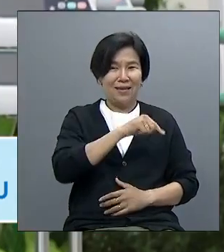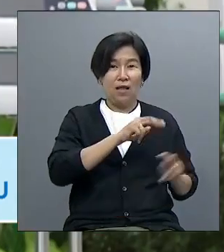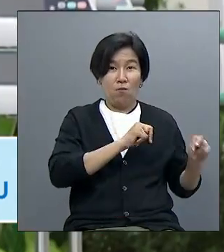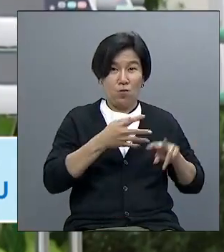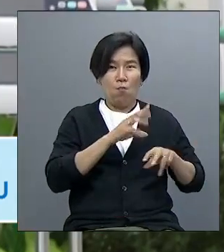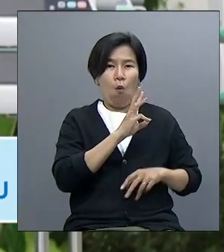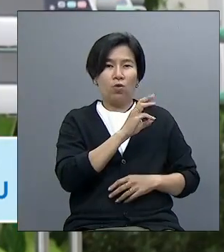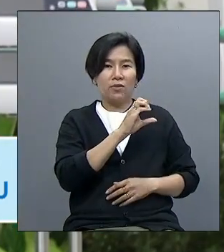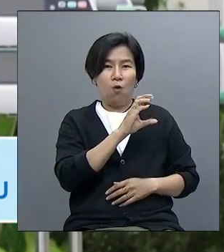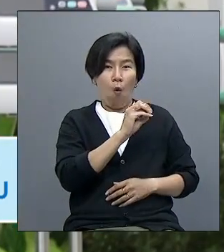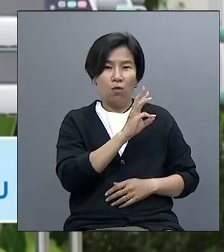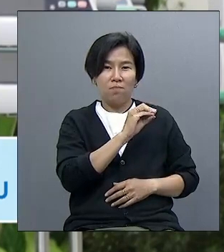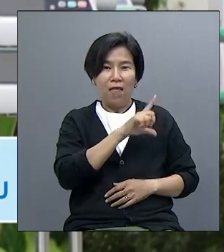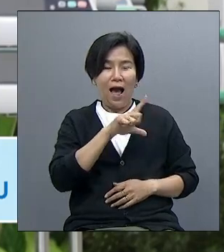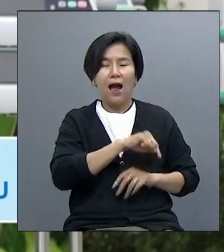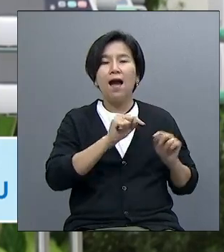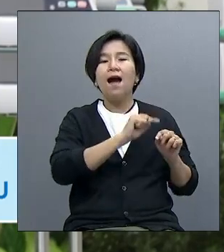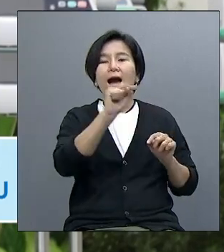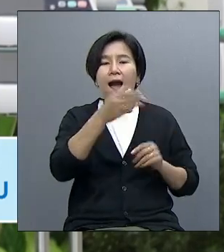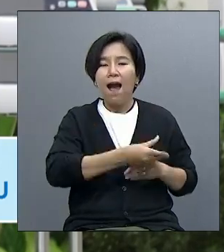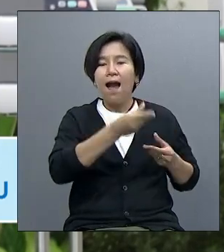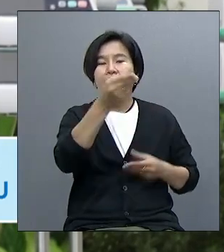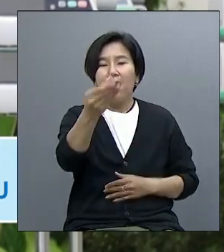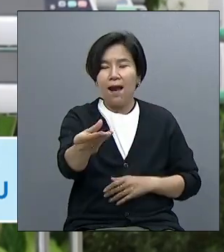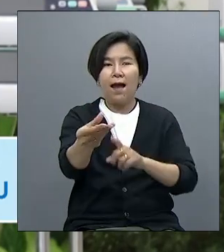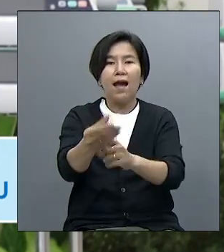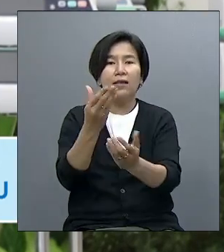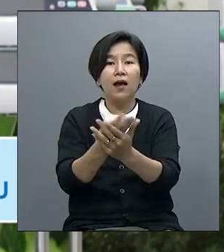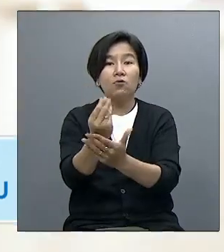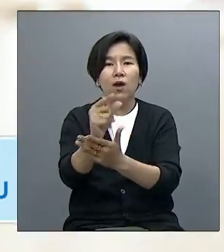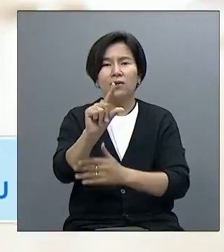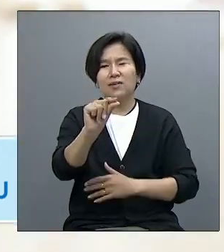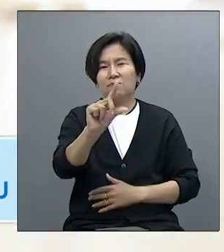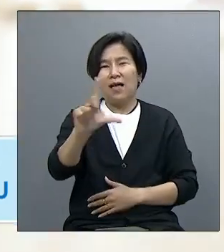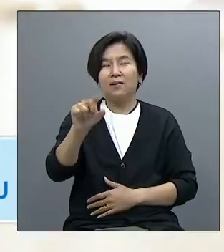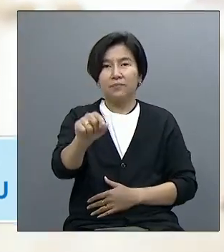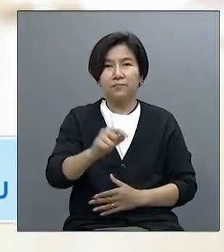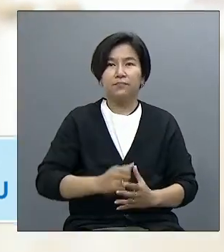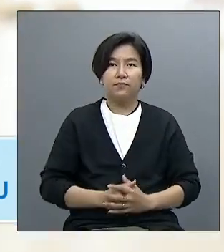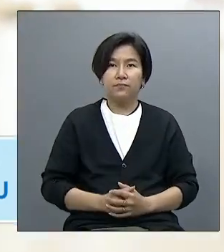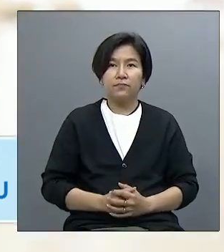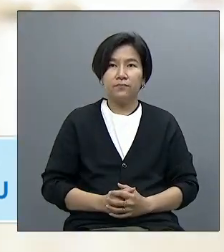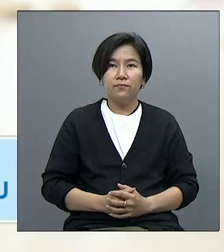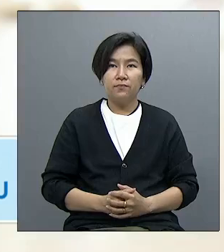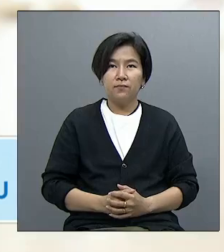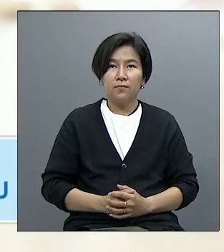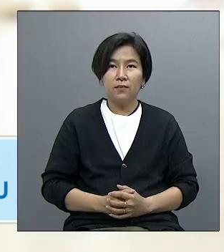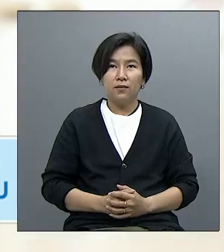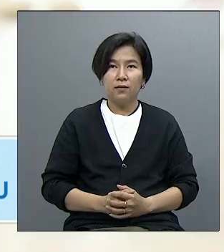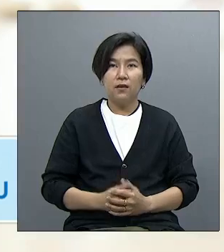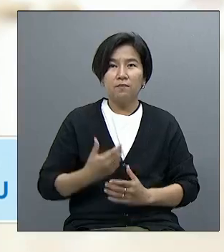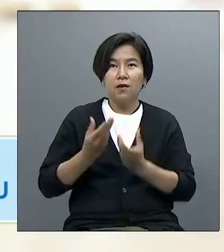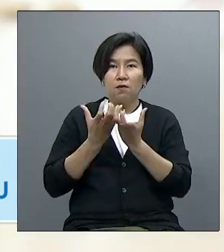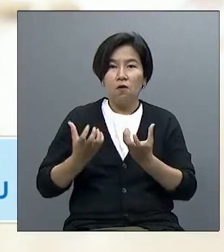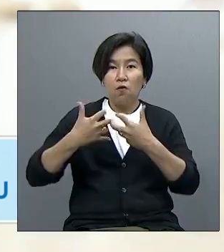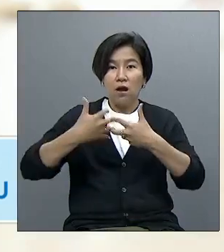ที่ประเทศลาวนะครับก็เป็นอีกเป็นเงินอีกจำนวน20กว่าล้านบาทและสำหรับรายการเครื่องมือแพทย์ที่ส่งมอบกันในร